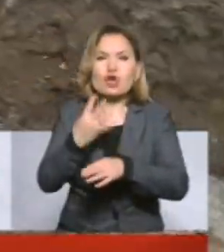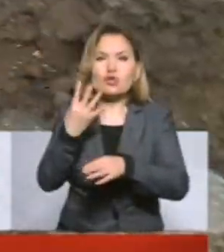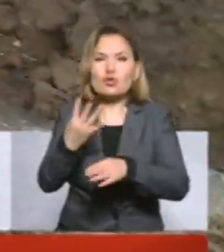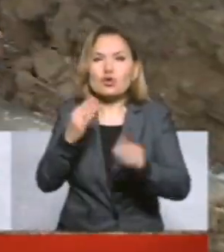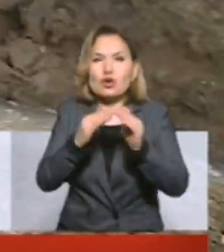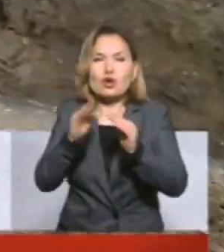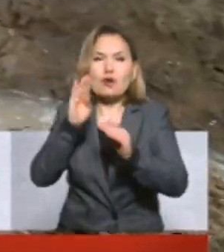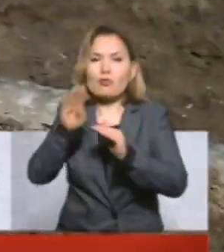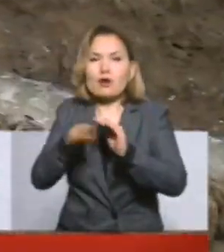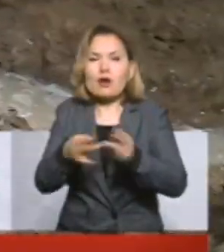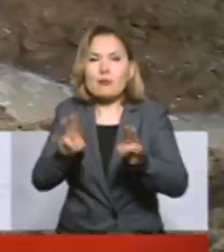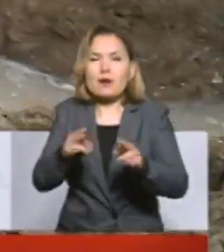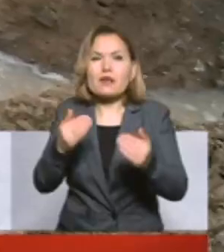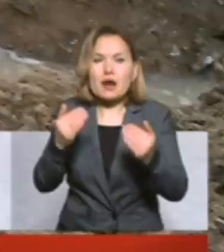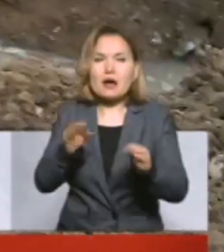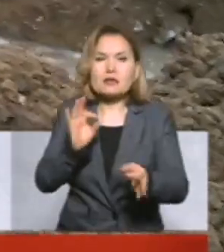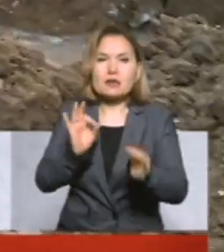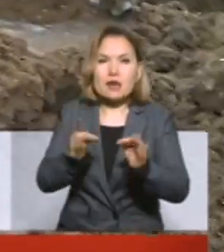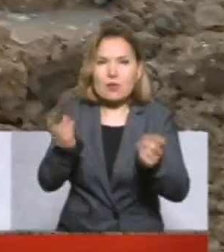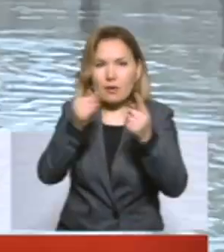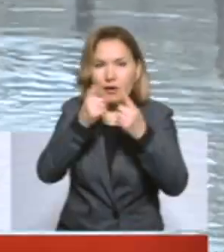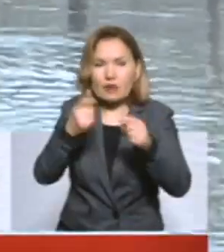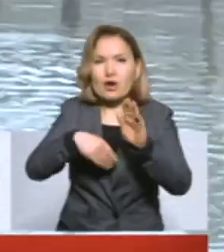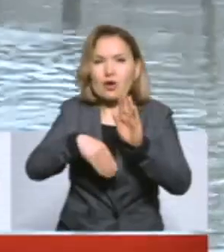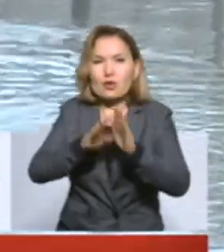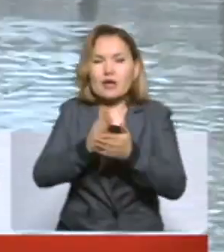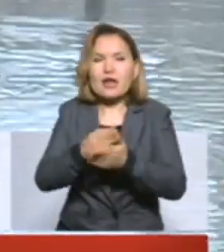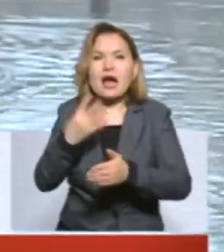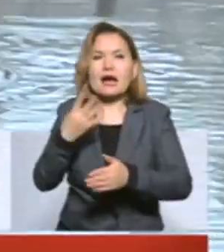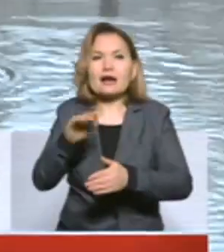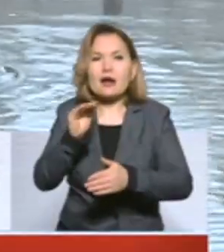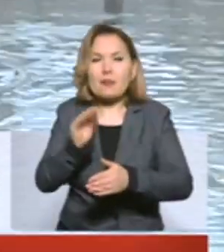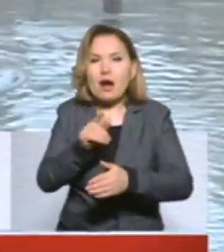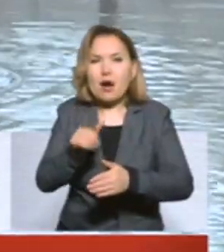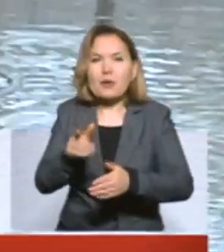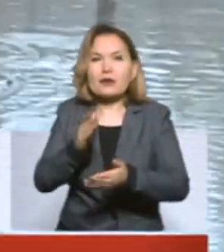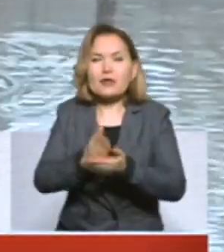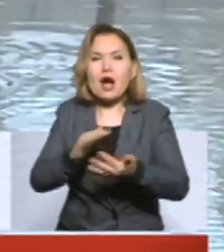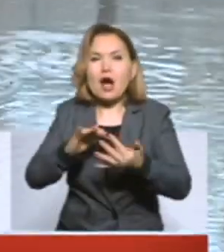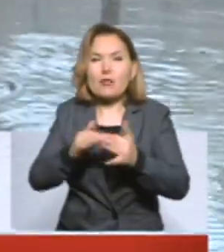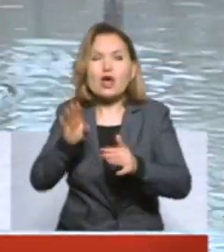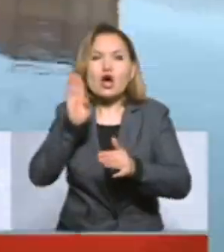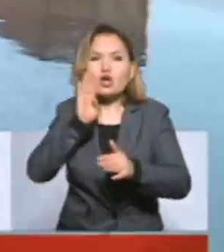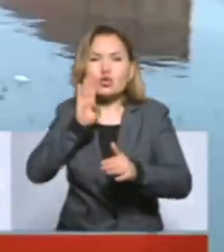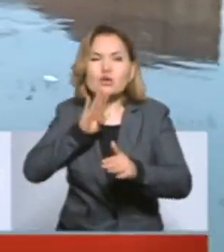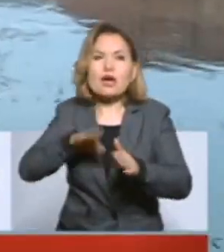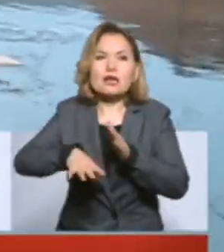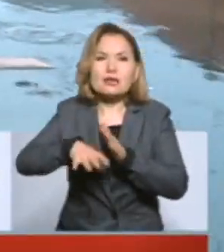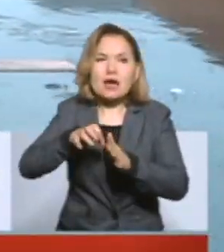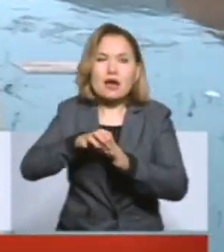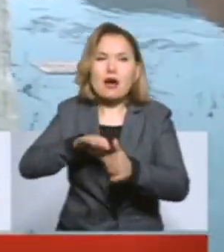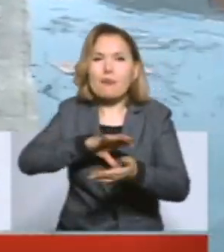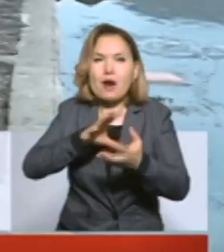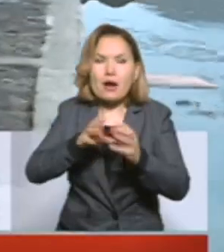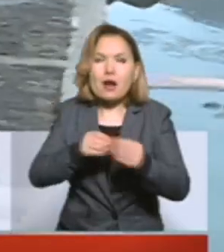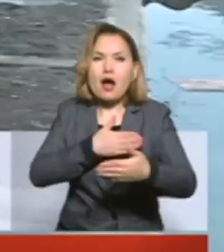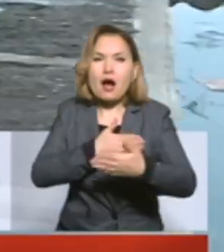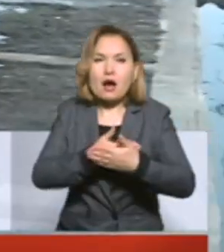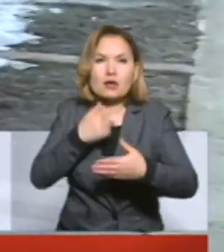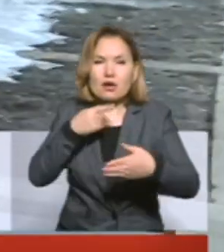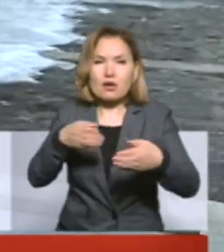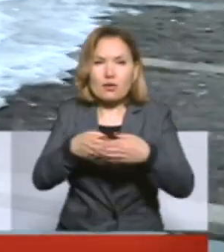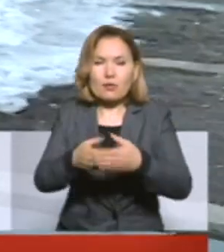жеткізді. Алайда қазір жағдай тұрақталды деп отыр. 40 мыңнан аса тұрғыны бар ауылды судан тазартуға ауданның барлық күштік